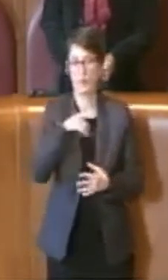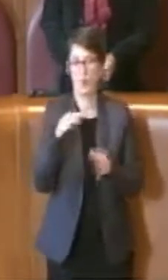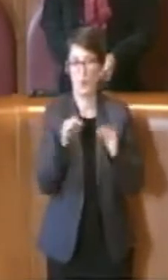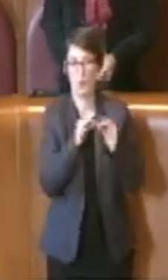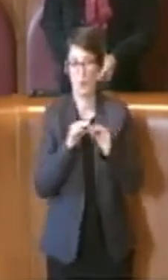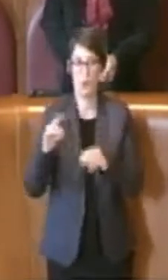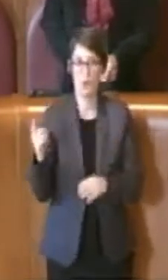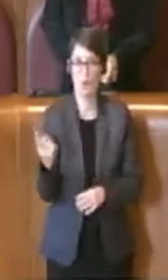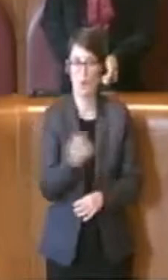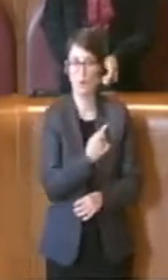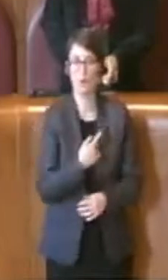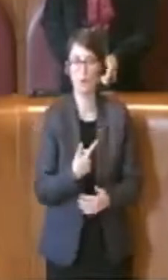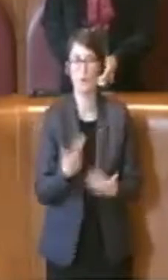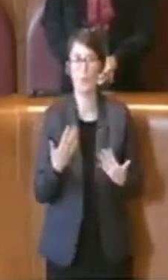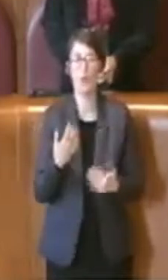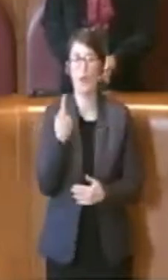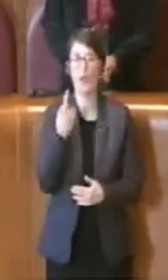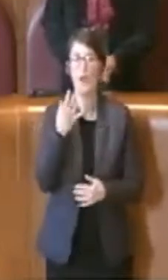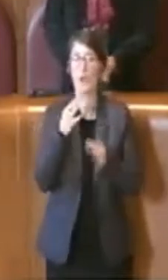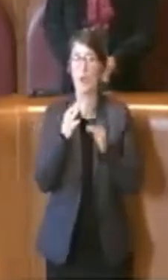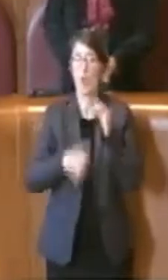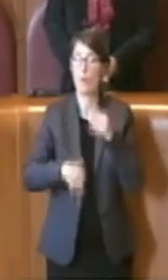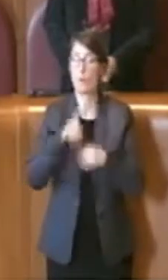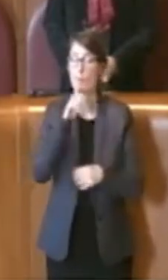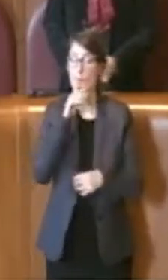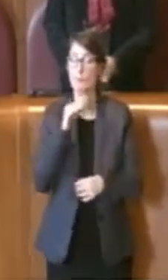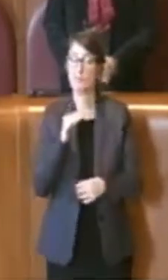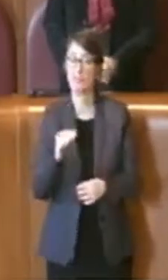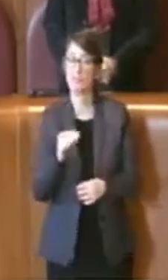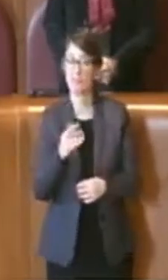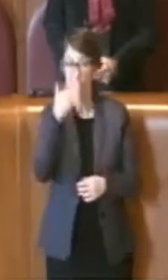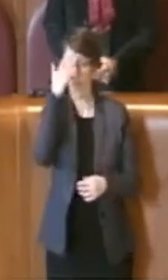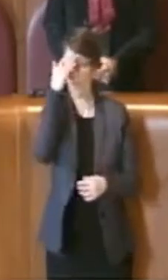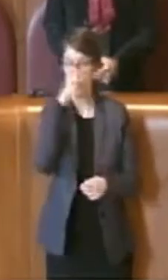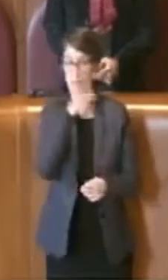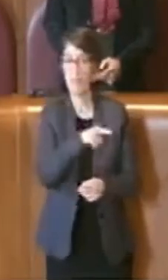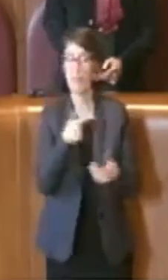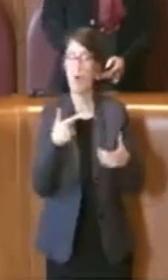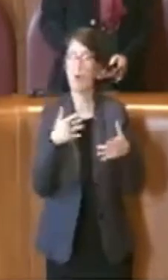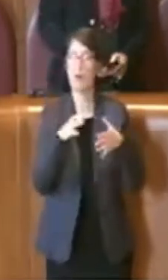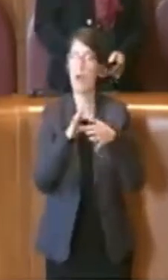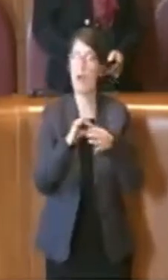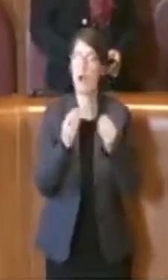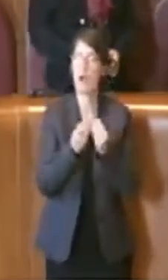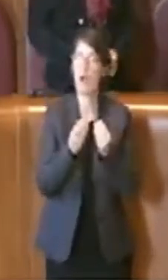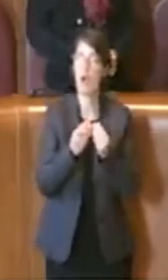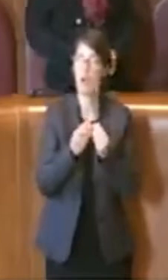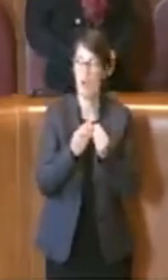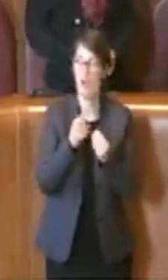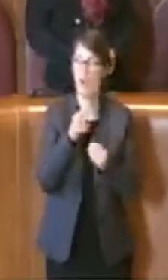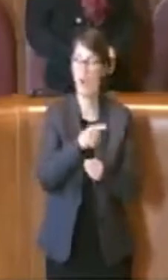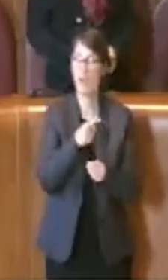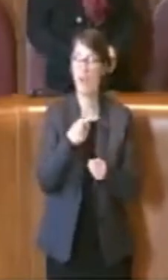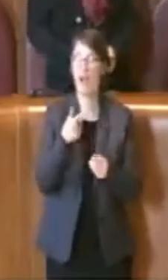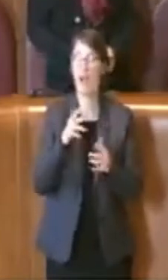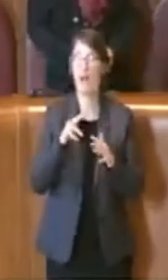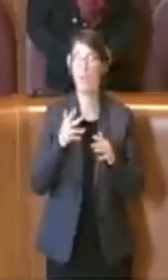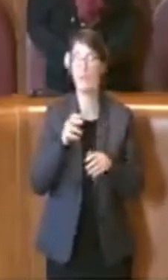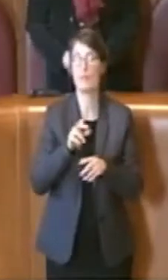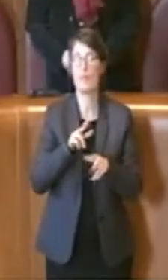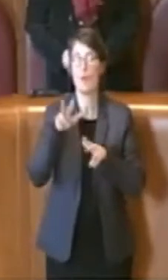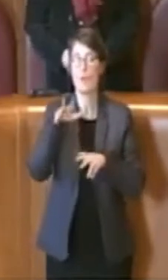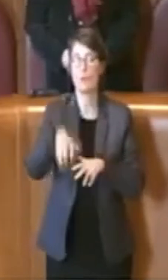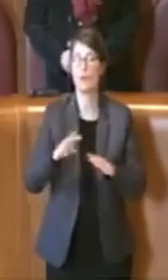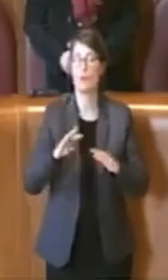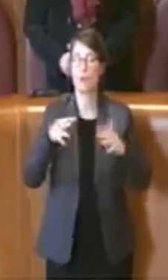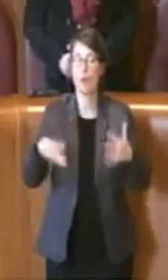nel osservare un minuto di silenzio per il nostro collega portavoce al Municipio IX, Alfredo Emili, che è venuto a mancare qualche